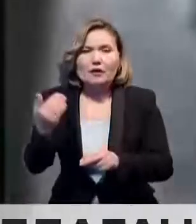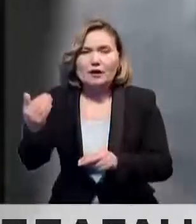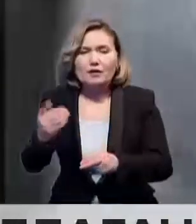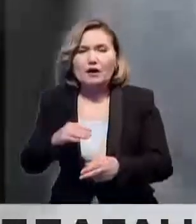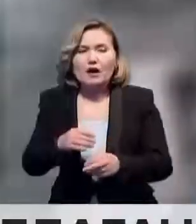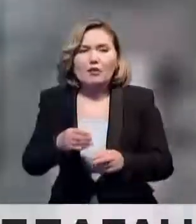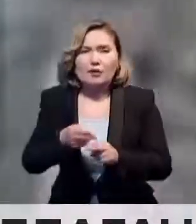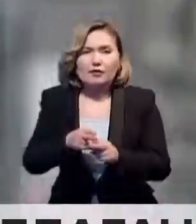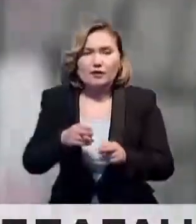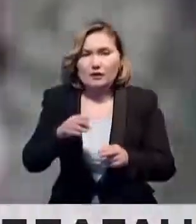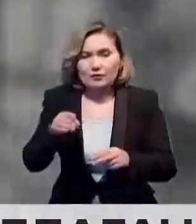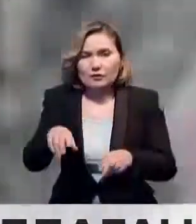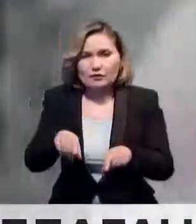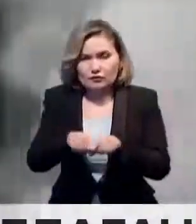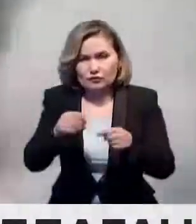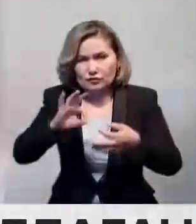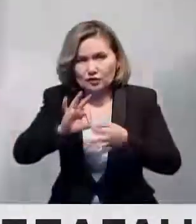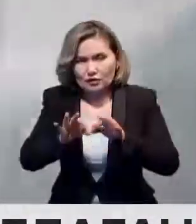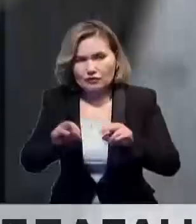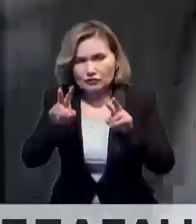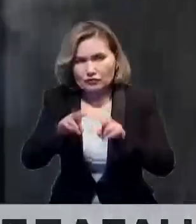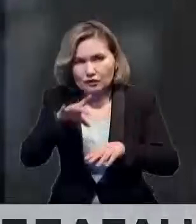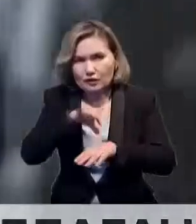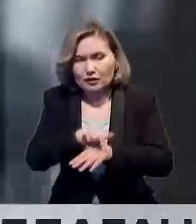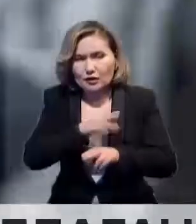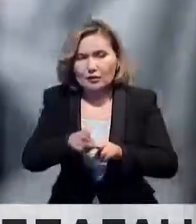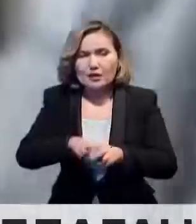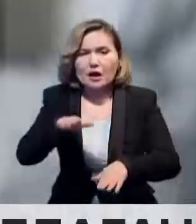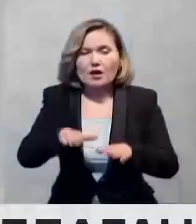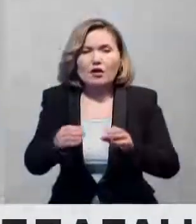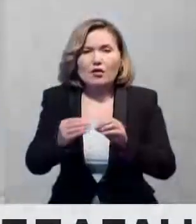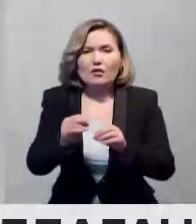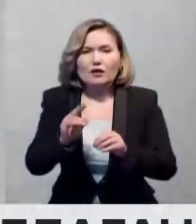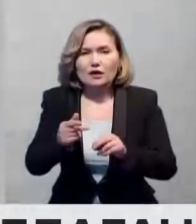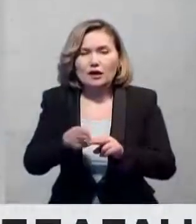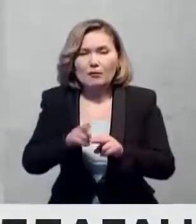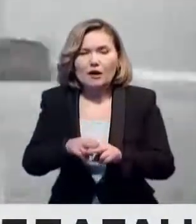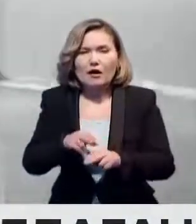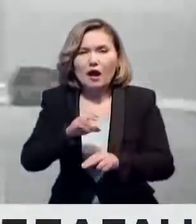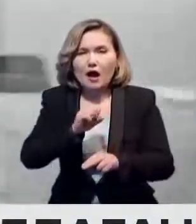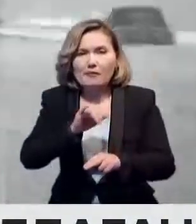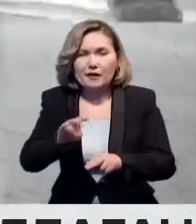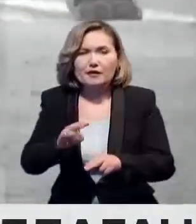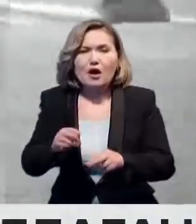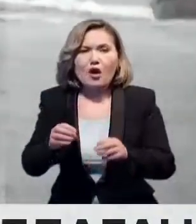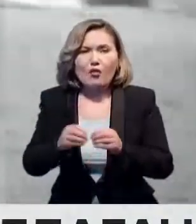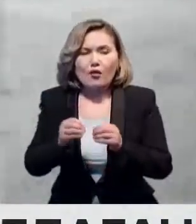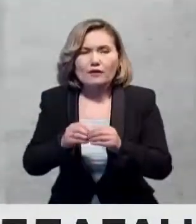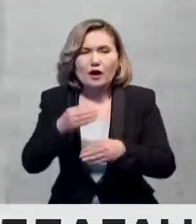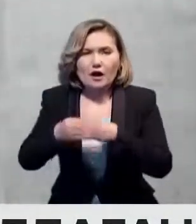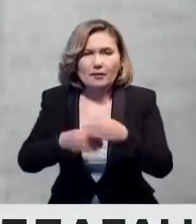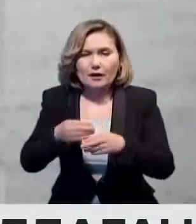құралымен жабдықталған жүрде катерді шекара қызметі анықтады. Тінту кезінде салмағы 10 келден астам апиын, 10 қаптама оралған